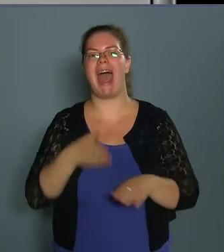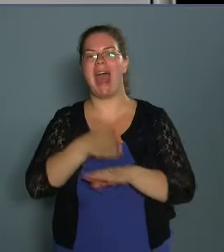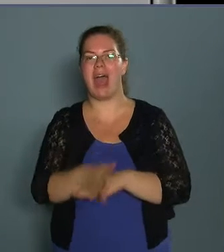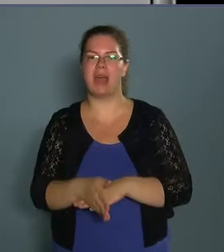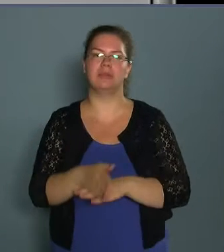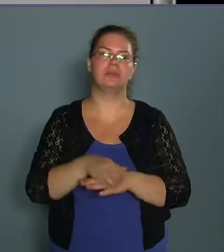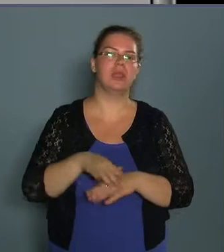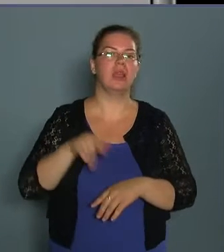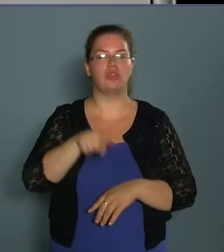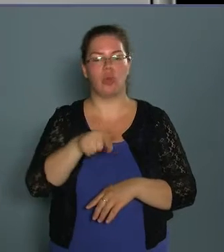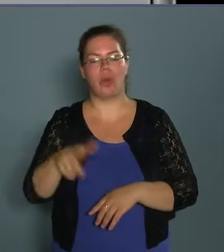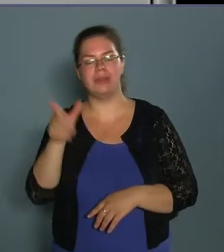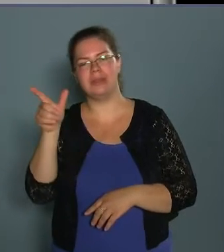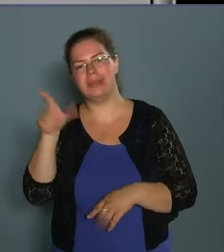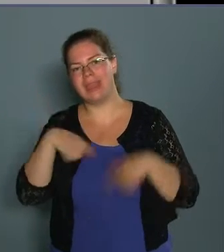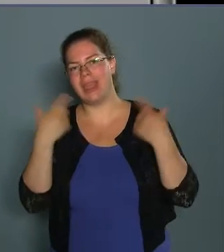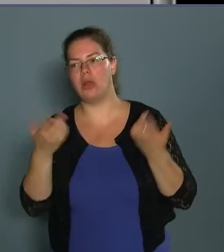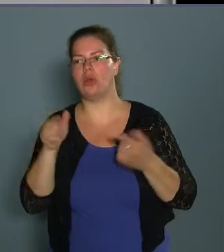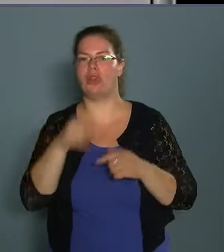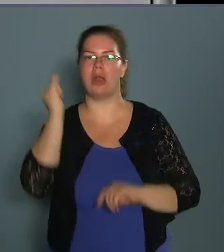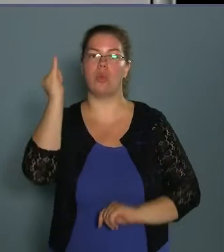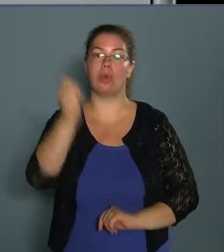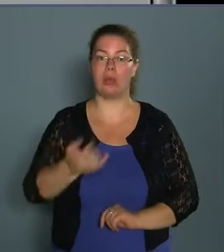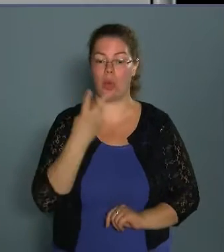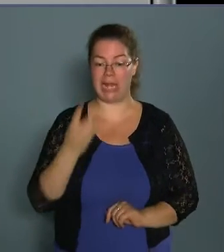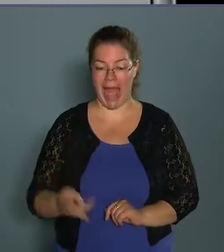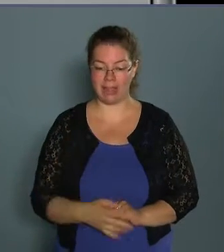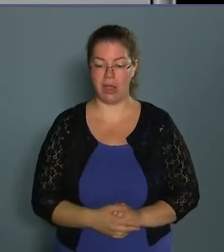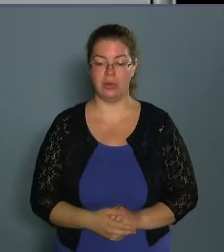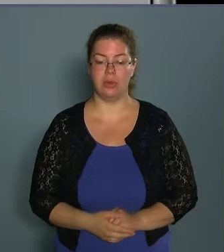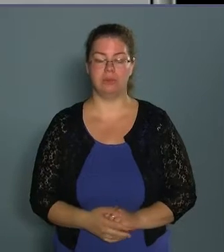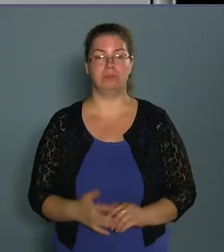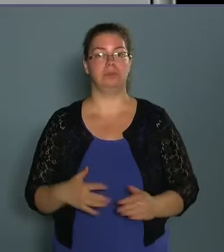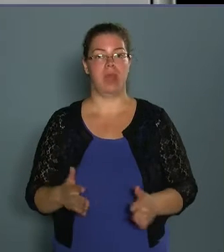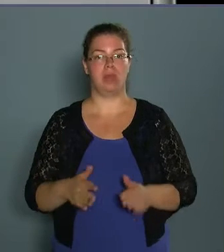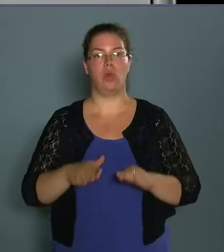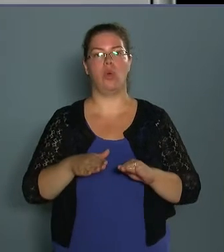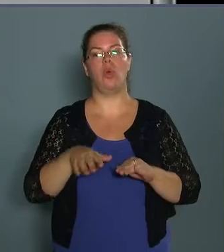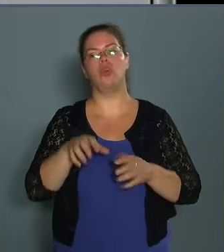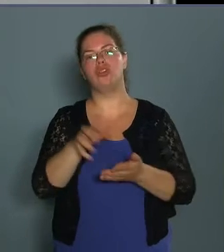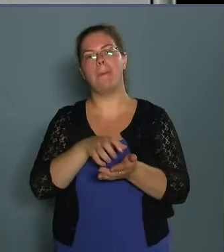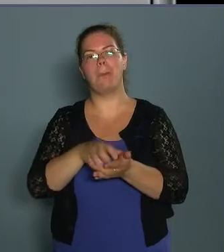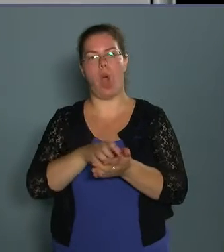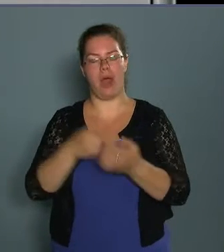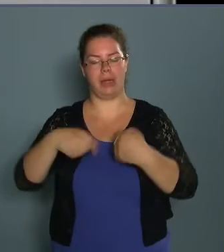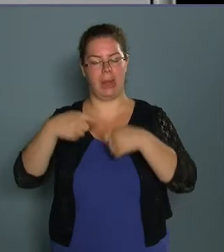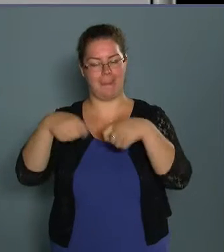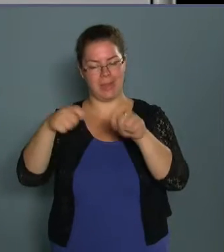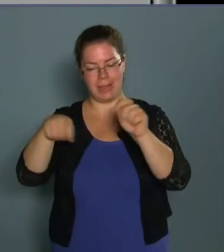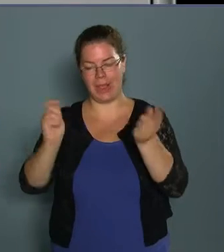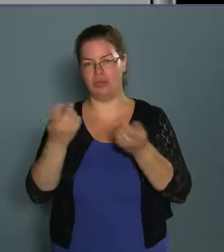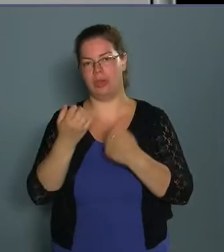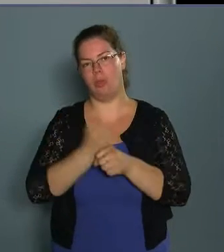határolt területen élők és az arra utazók láthatják, hogy jelentős parképítési